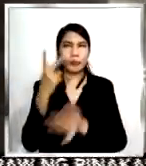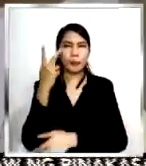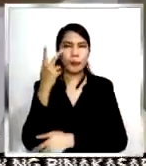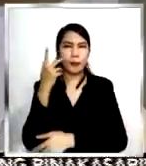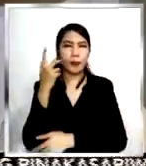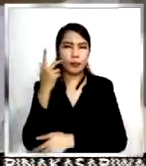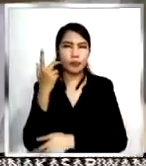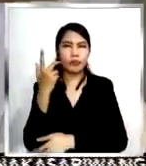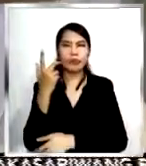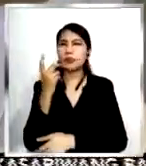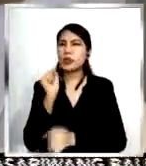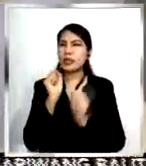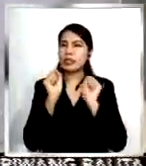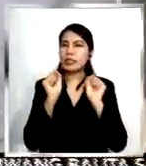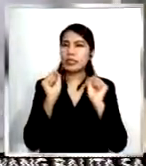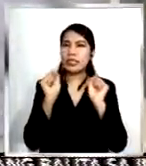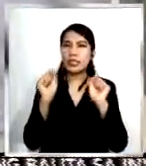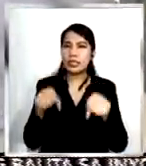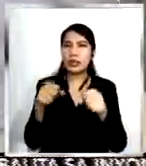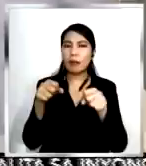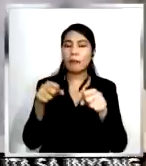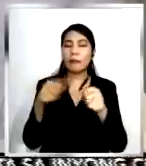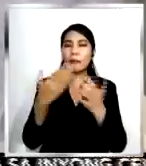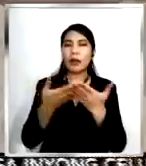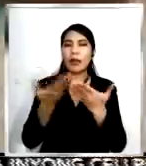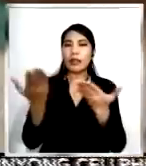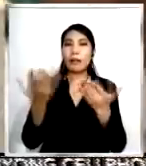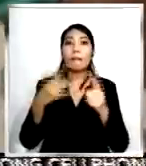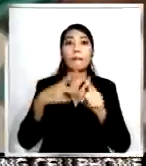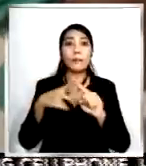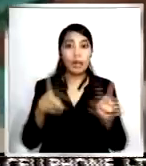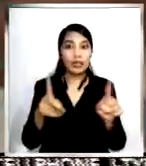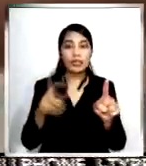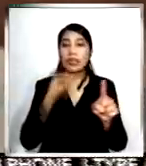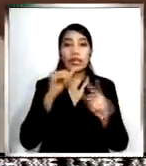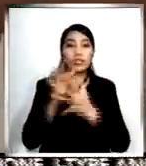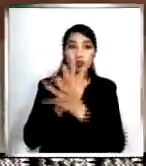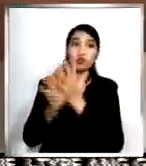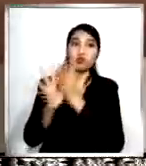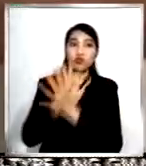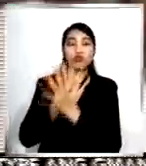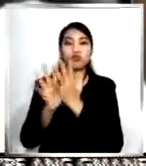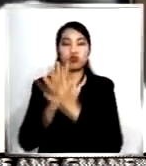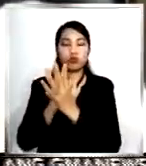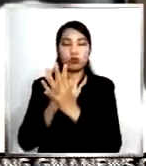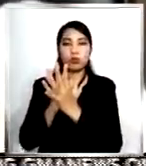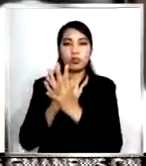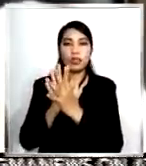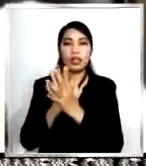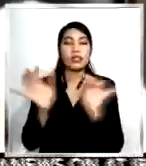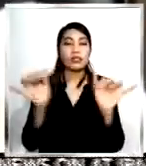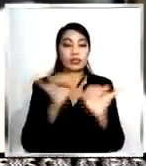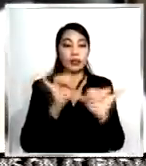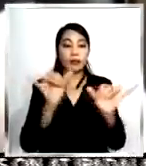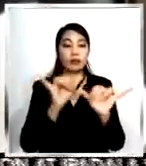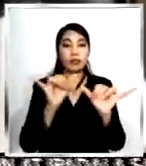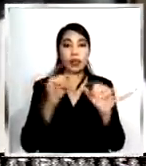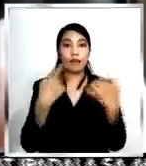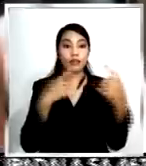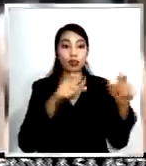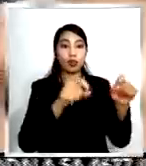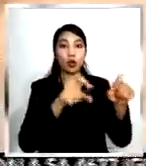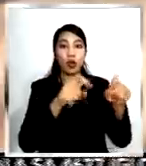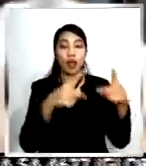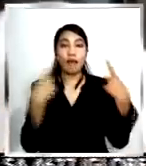sila magkakadikit at ang crowd ay kontrolado pa rin. In the same way na sa bawat tindahan, di ba, meron tayong parang maximum number